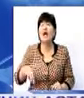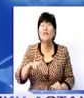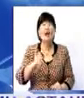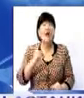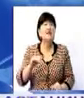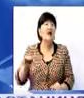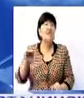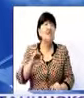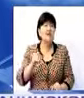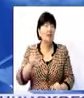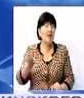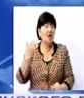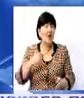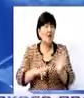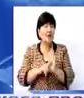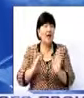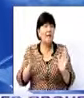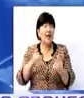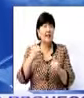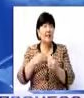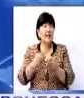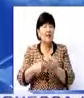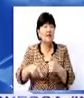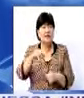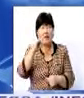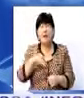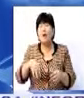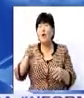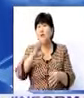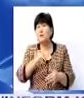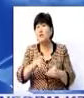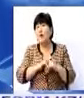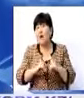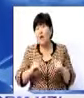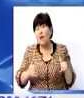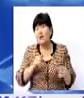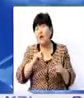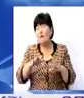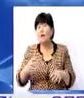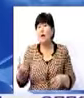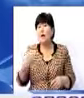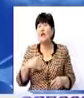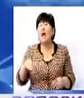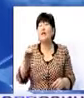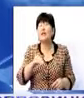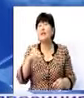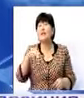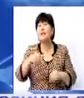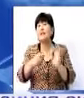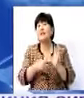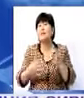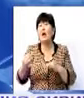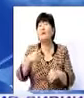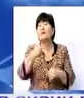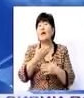Однако франчайзинг давно зашел в малый и средний бизнес Казахстана и способствует его развитию. На форуме Кызылорда Франч 2017